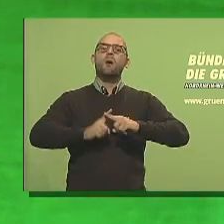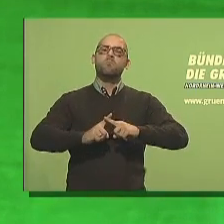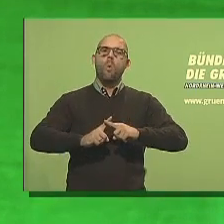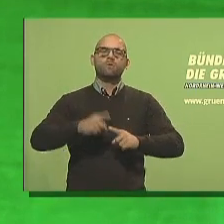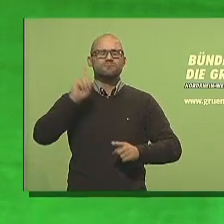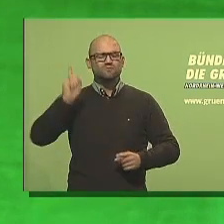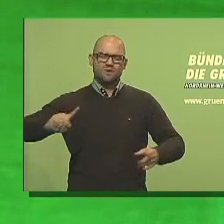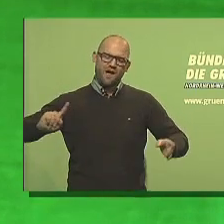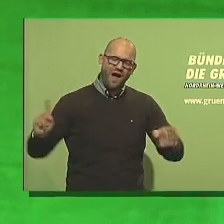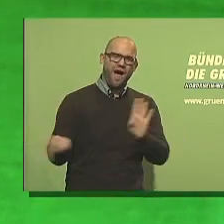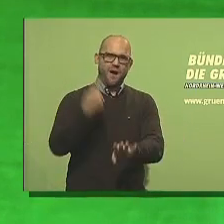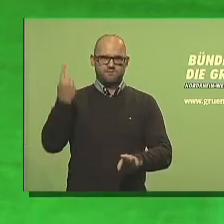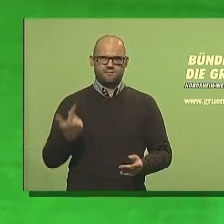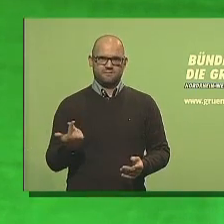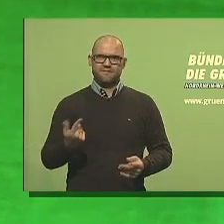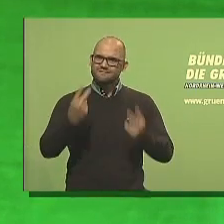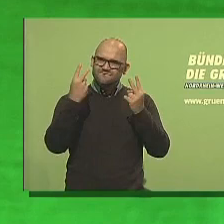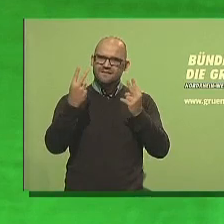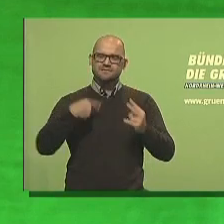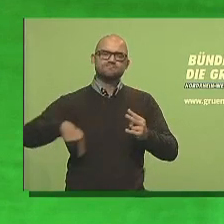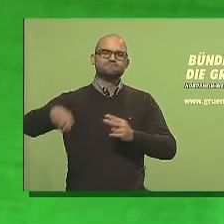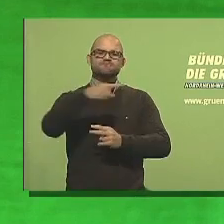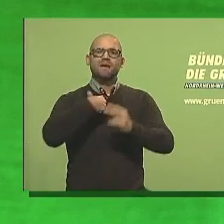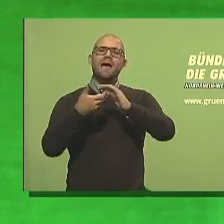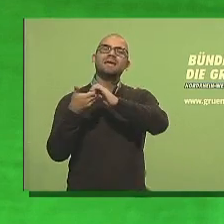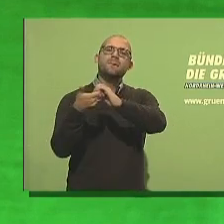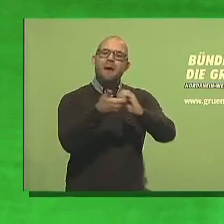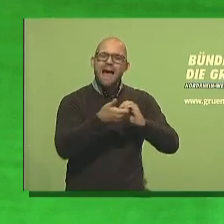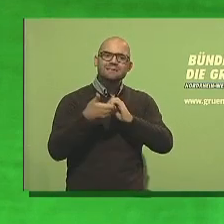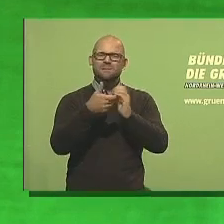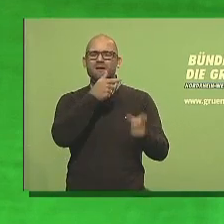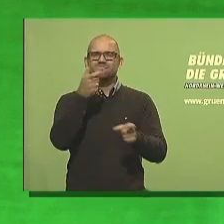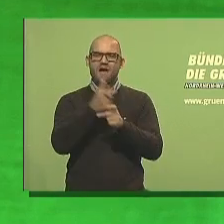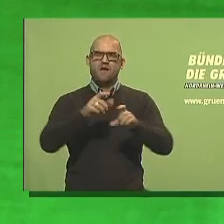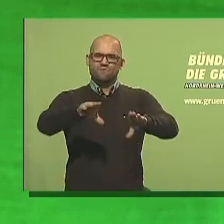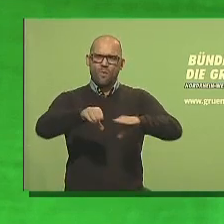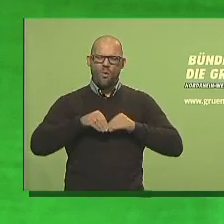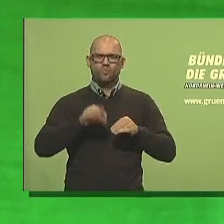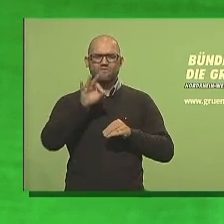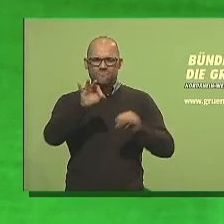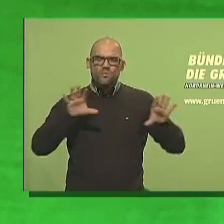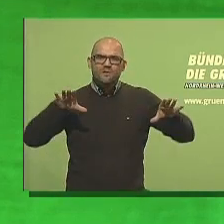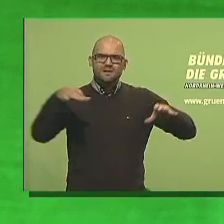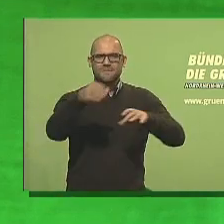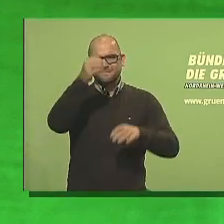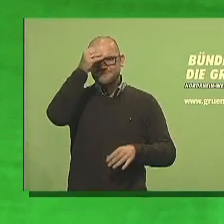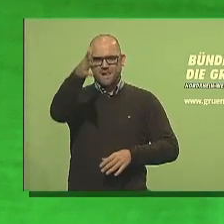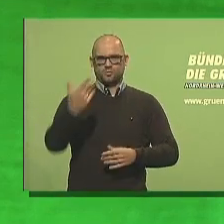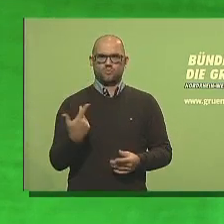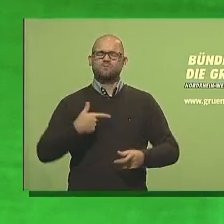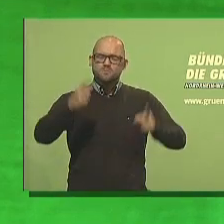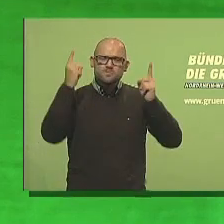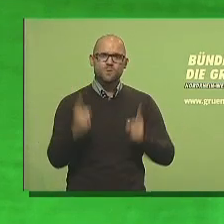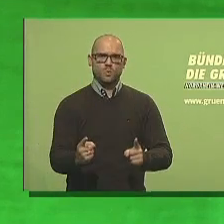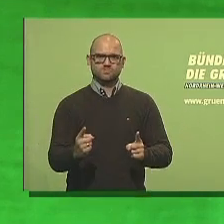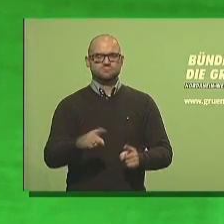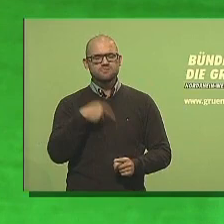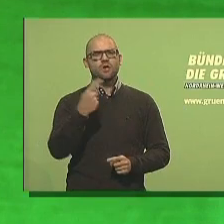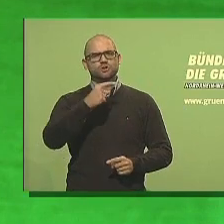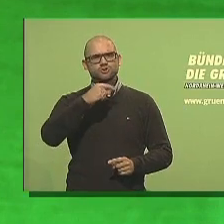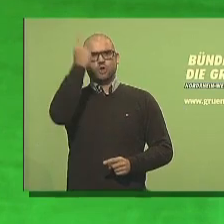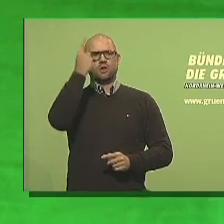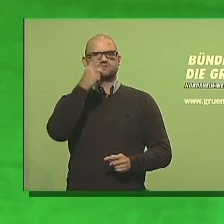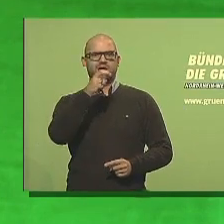damit wir gemeinsam Verantwortung übernehmen können für bessere Bildung, liebe Freunde und Freunde. Darauf sind wir stolz und darauf freuen wir uns.